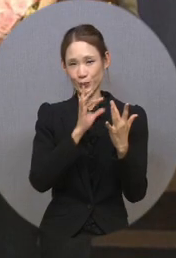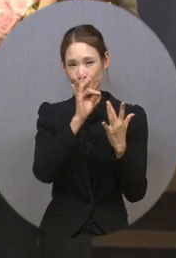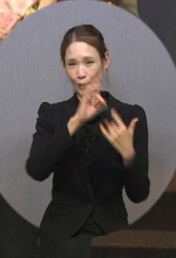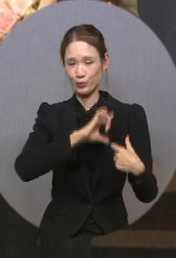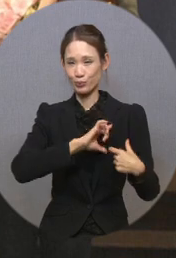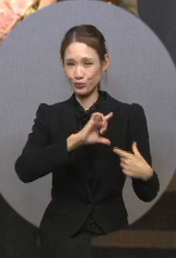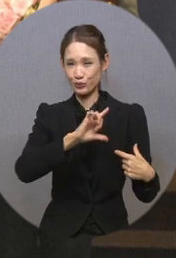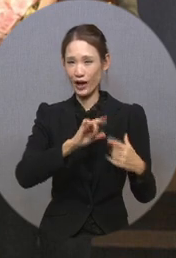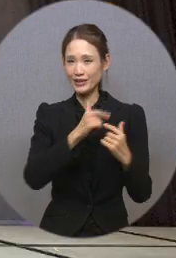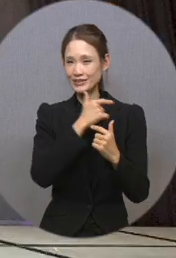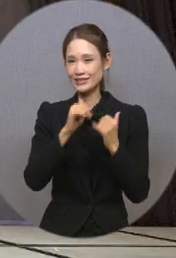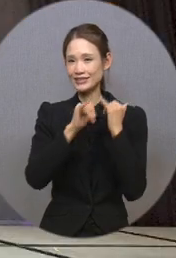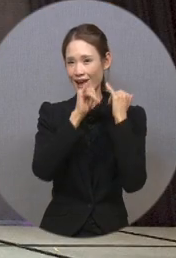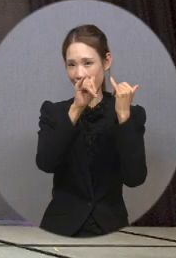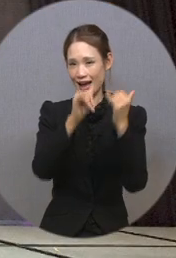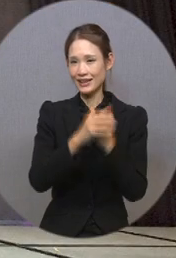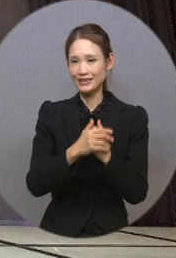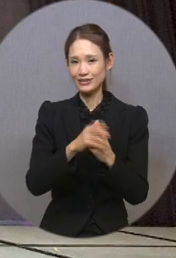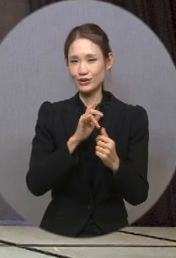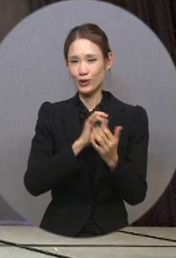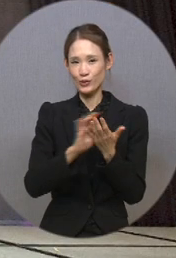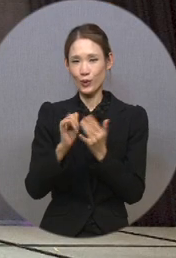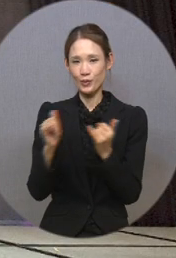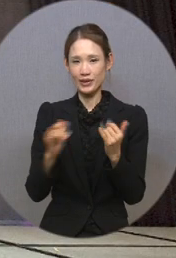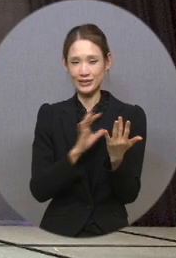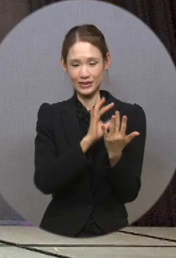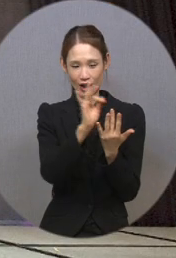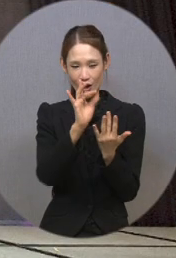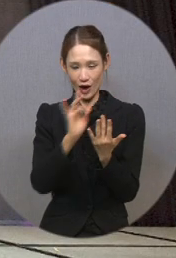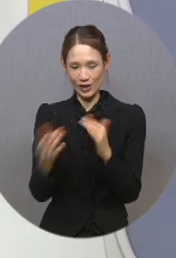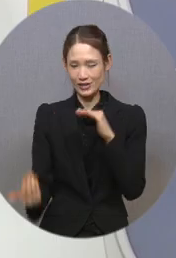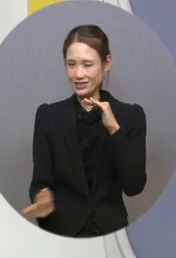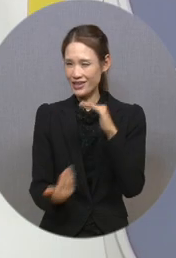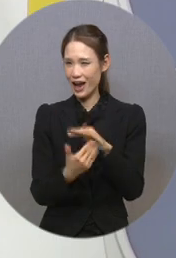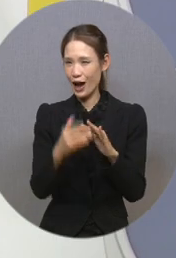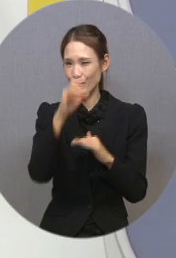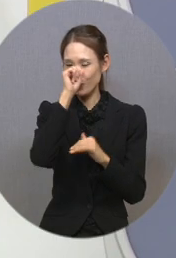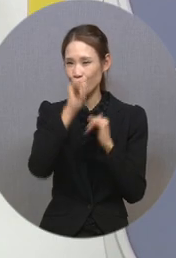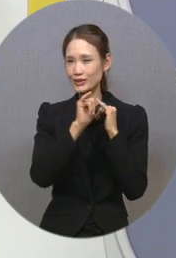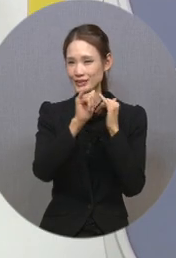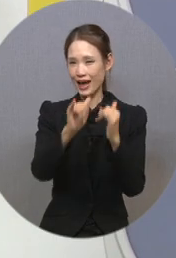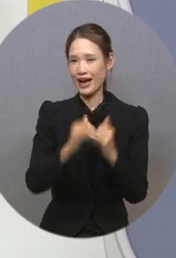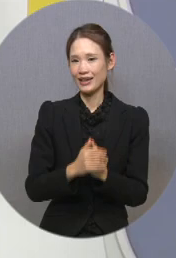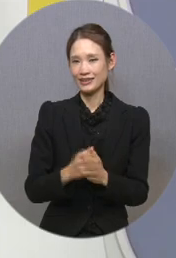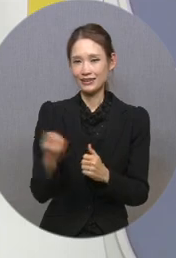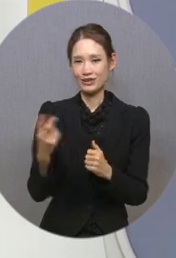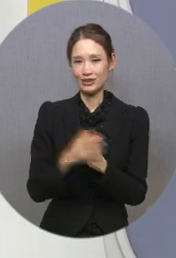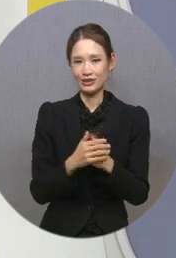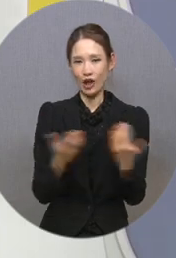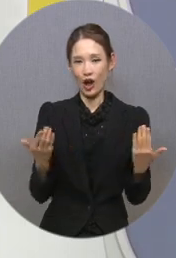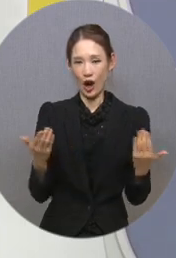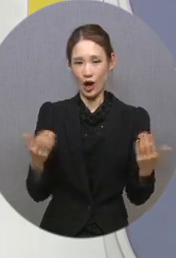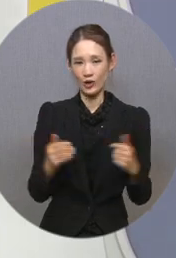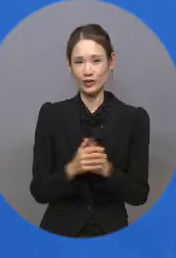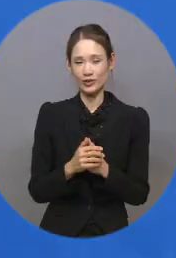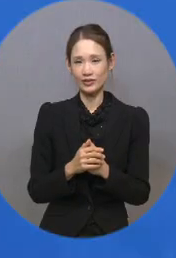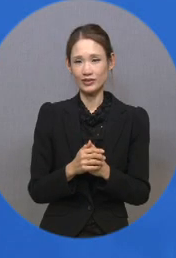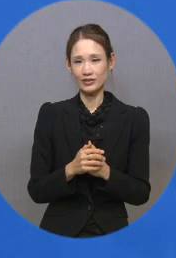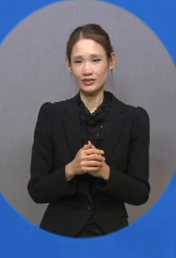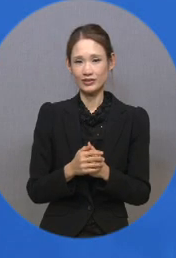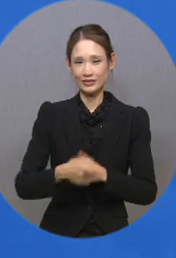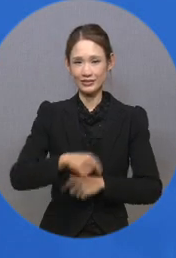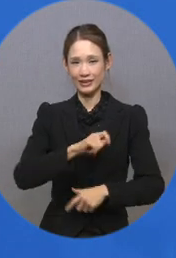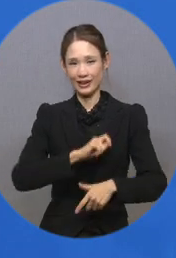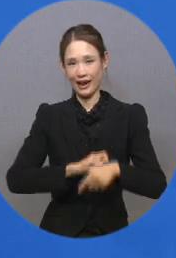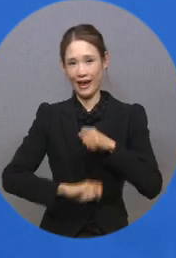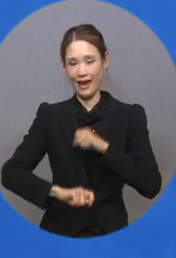네. 브랜드 대상, 또 소비자가 선정하는 최고의 브랜드 대상. 네. 그리고 또 업무적으로는